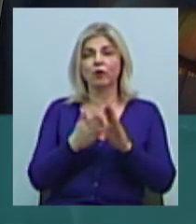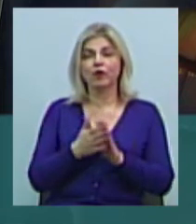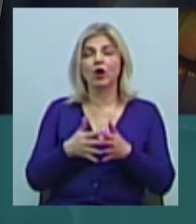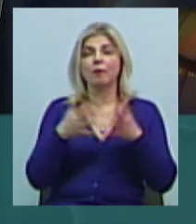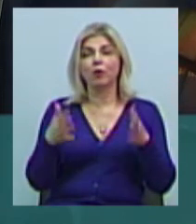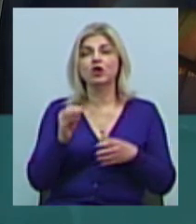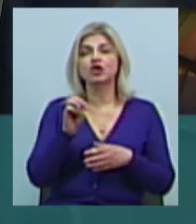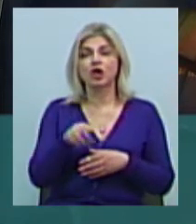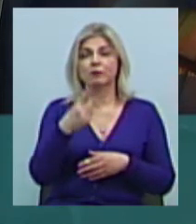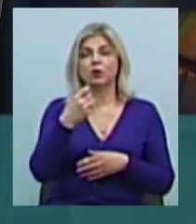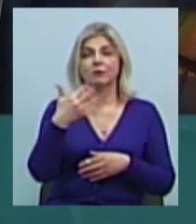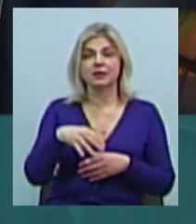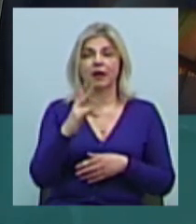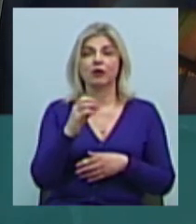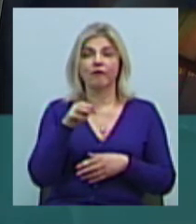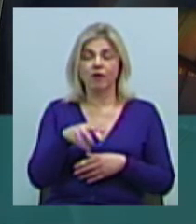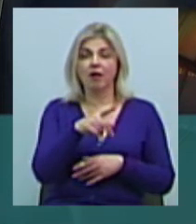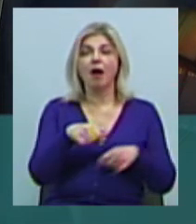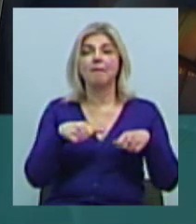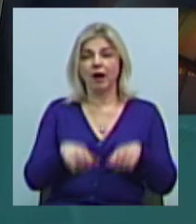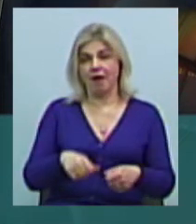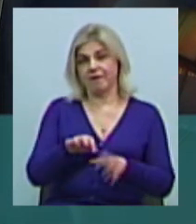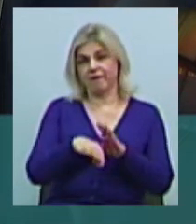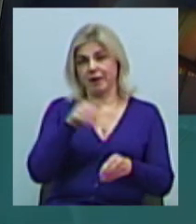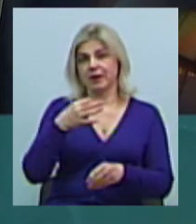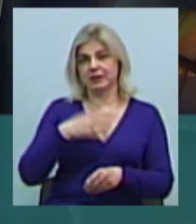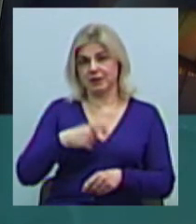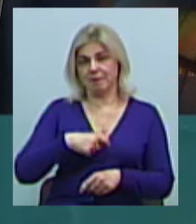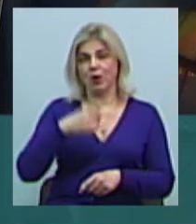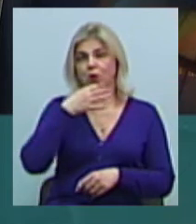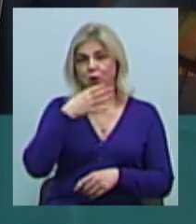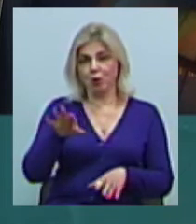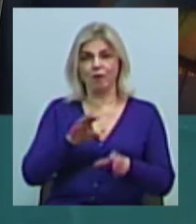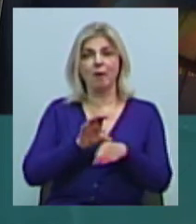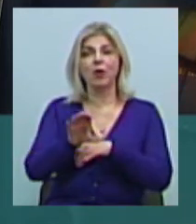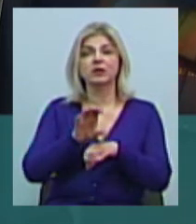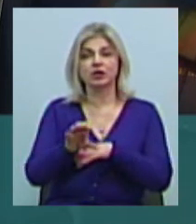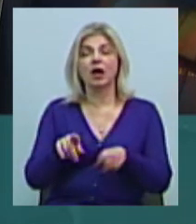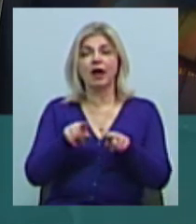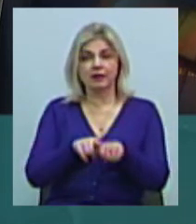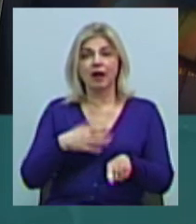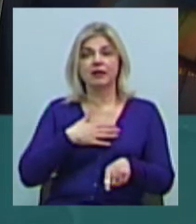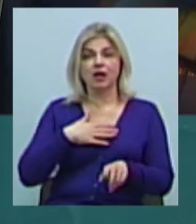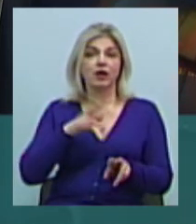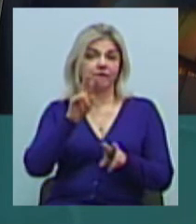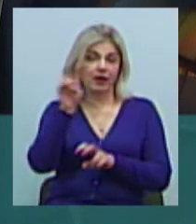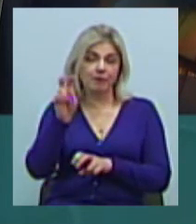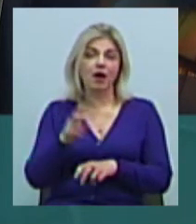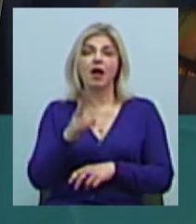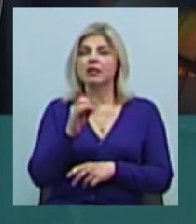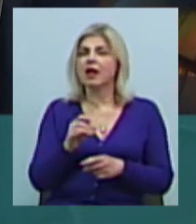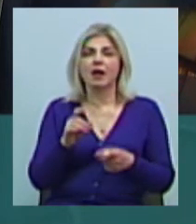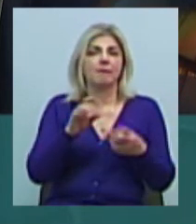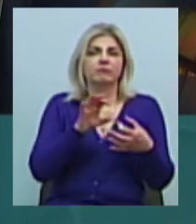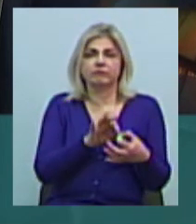150 кВт, вони вправі вибрати з любого постачальника. Так само і наша постачальна компанія, зазначаю, вона не прив'язана